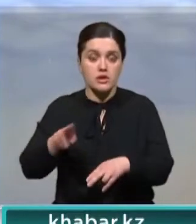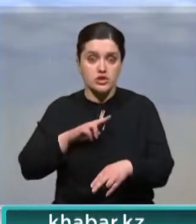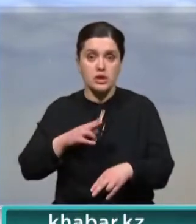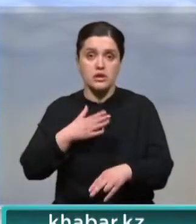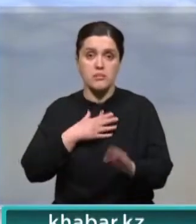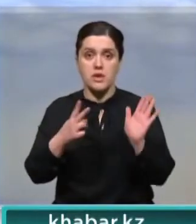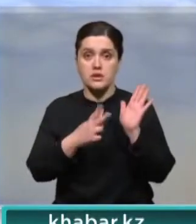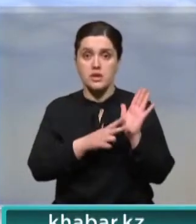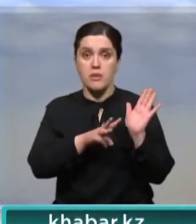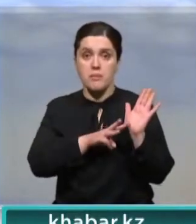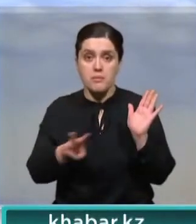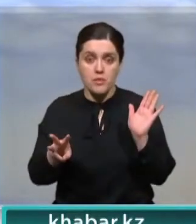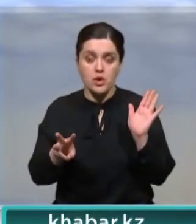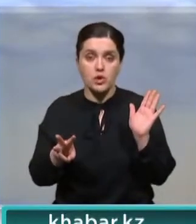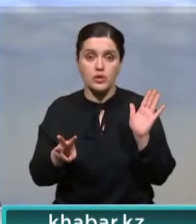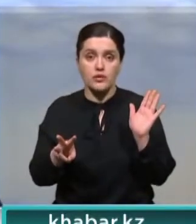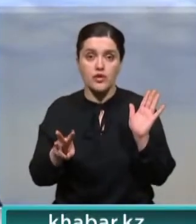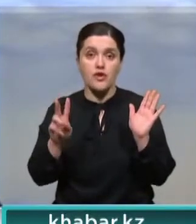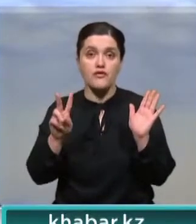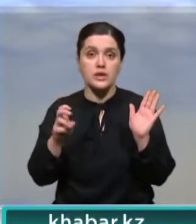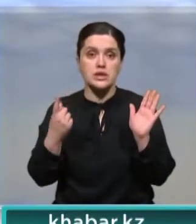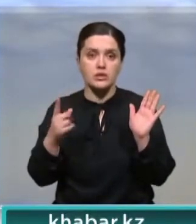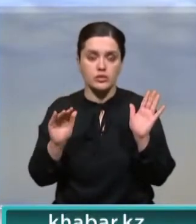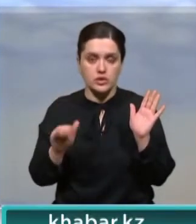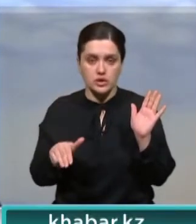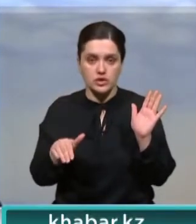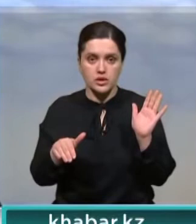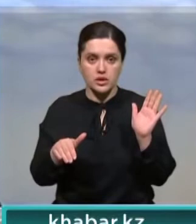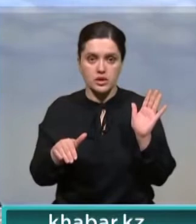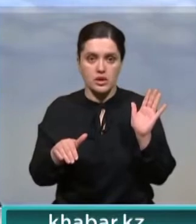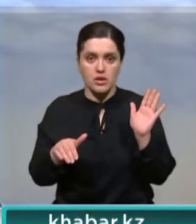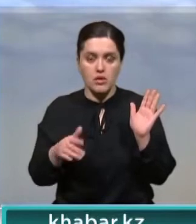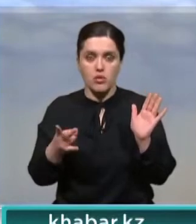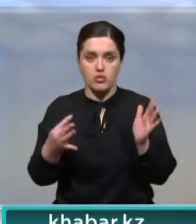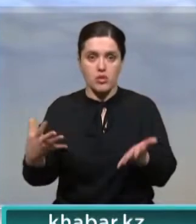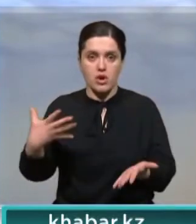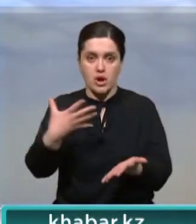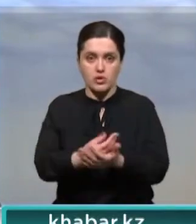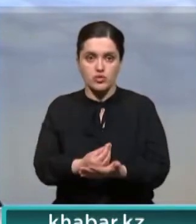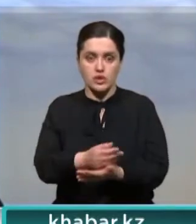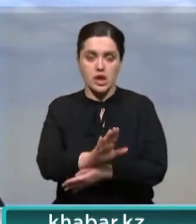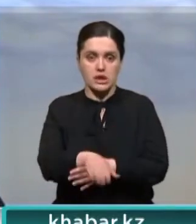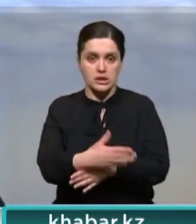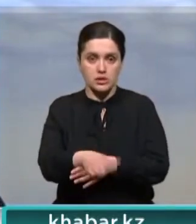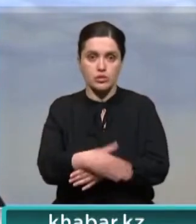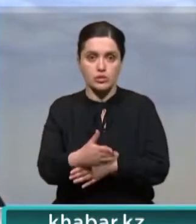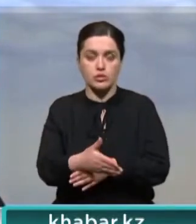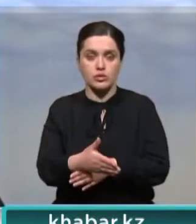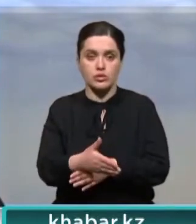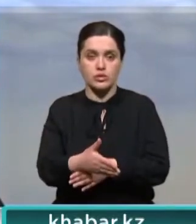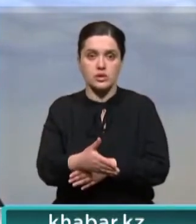день 7 миллионов 201 тысячу. Но расчета нету.